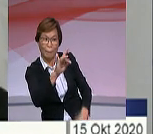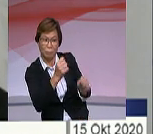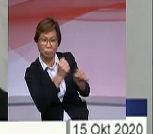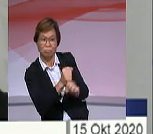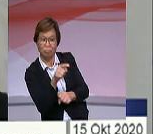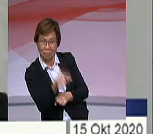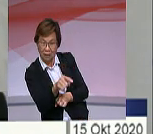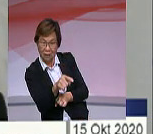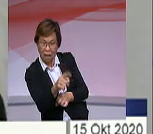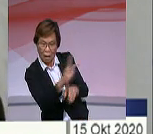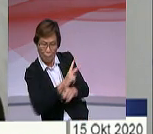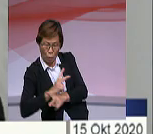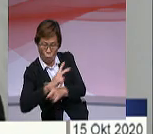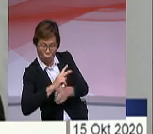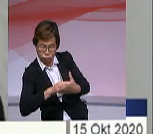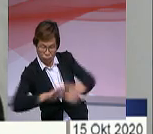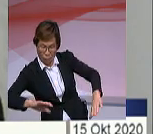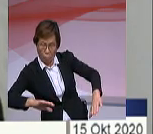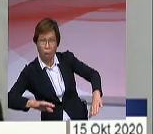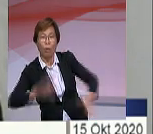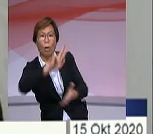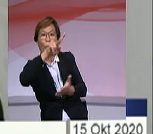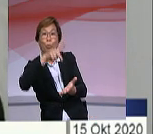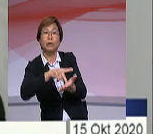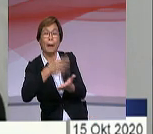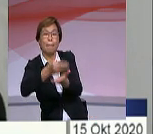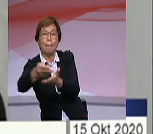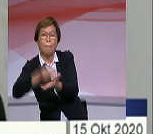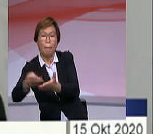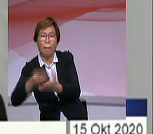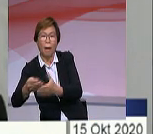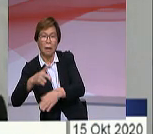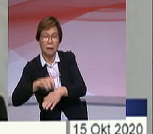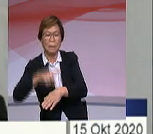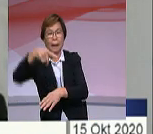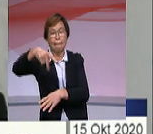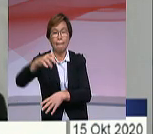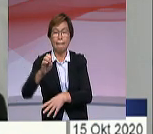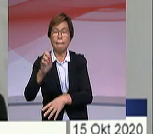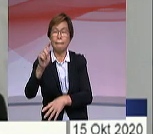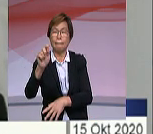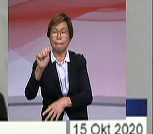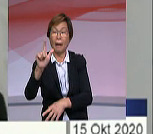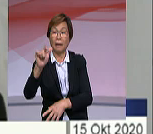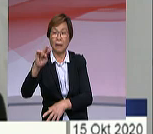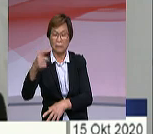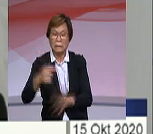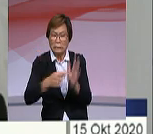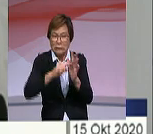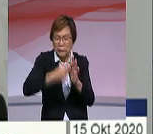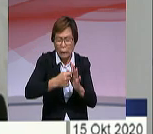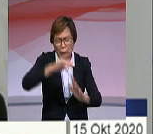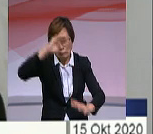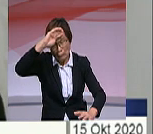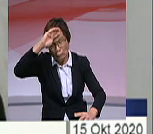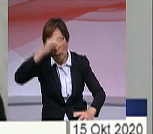yang merupakan pengawal keselamatan di sebuah pusat membeli belah di daerah Petaling. Kes mula mengalami gejala